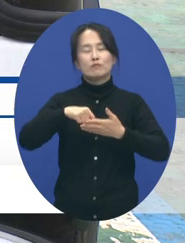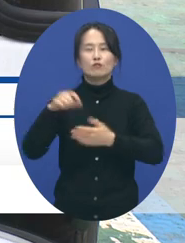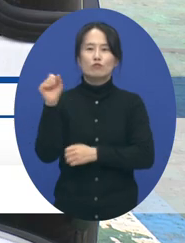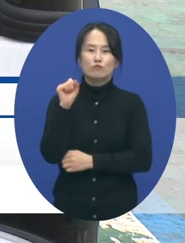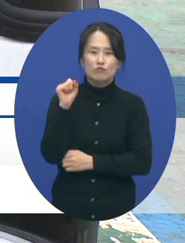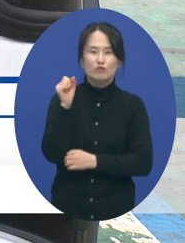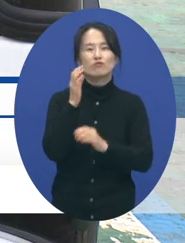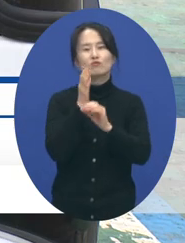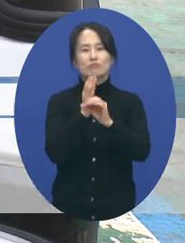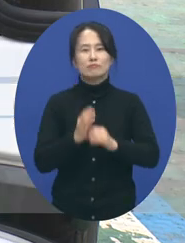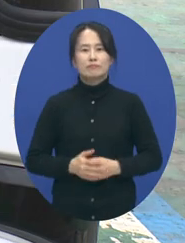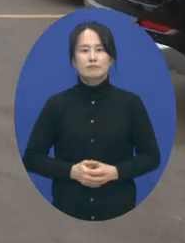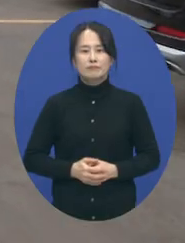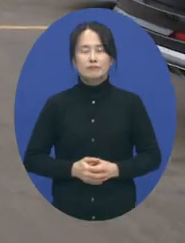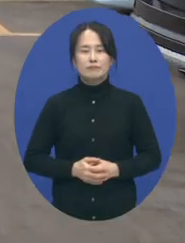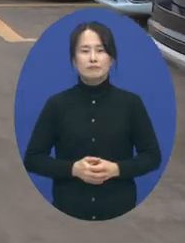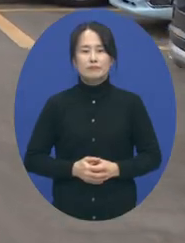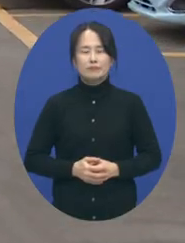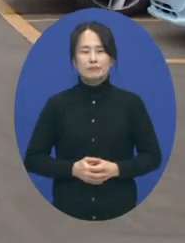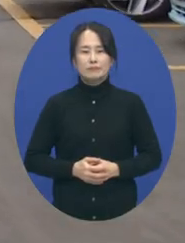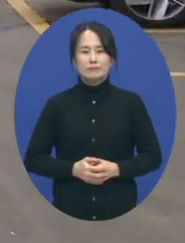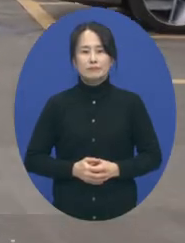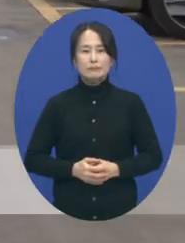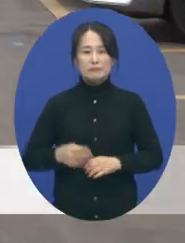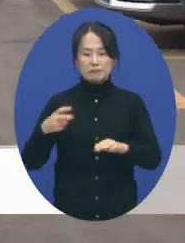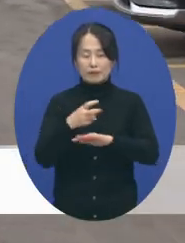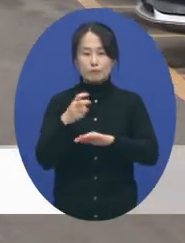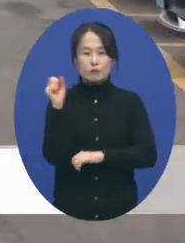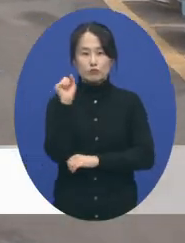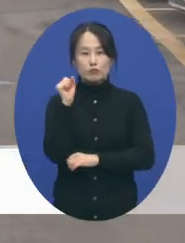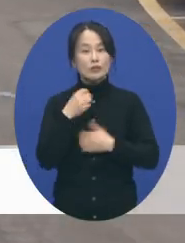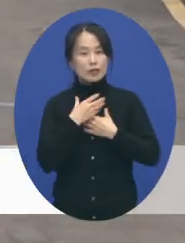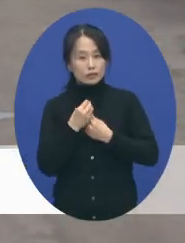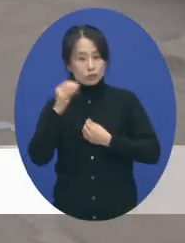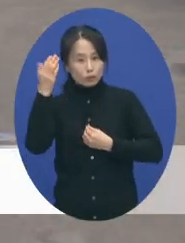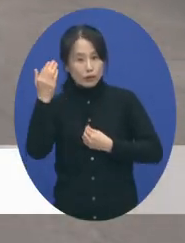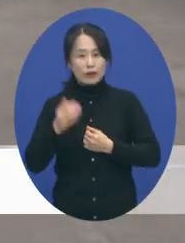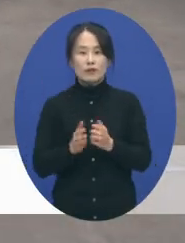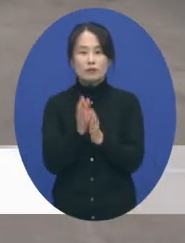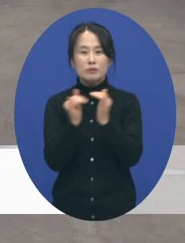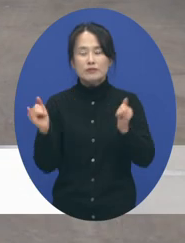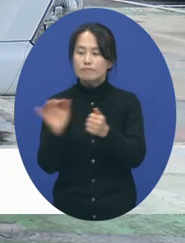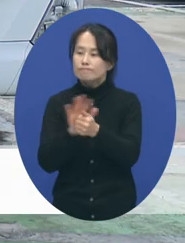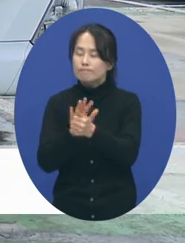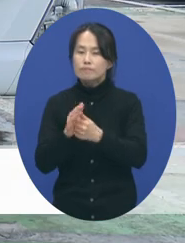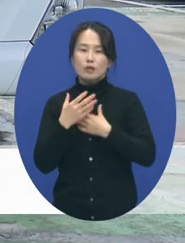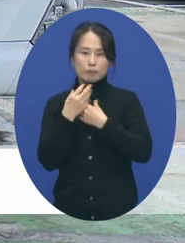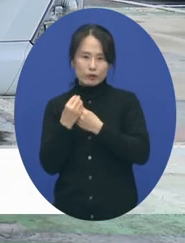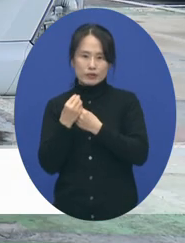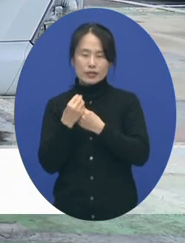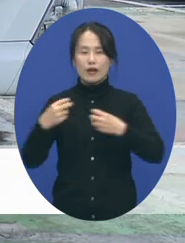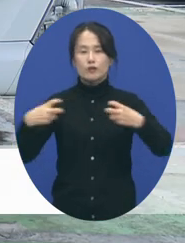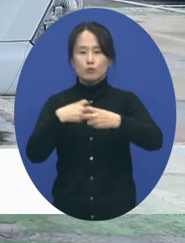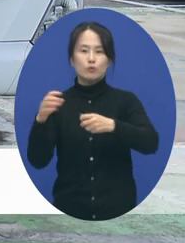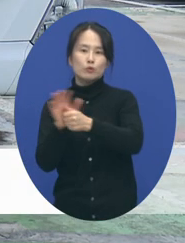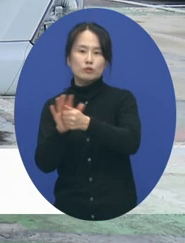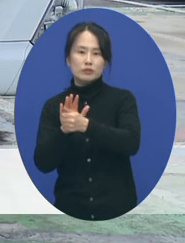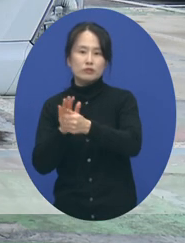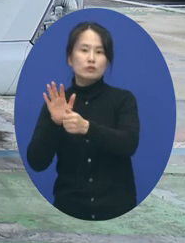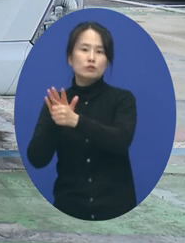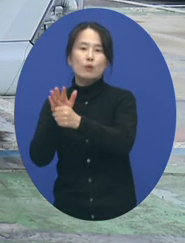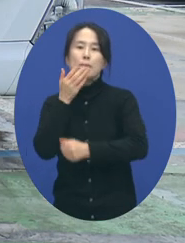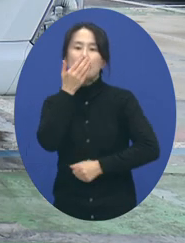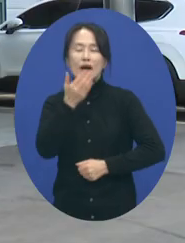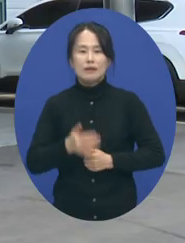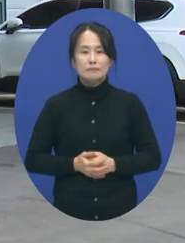편안한 마음으로 근무를 하고 있습니다. 이처럼 버스 운행이 안정되면 도민들에겐 친절하고 편리한 교통 서비스를 제공할 수 있게